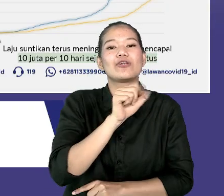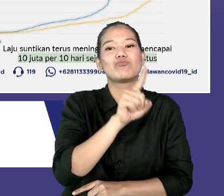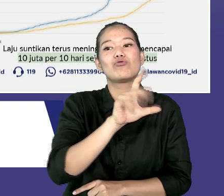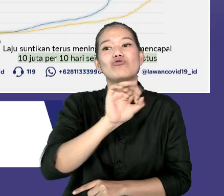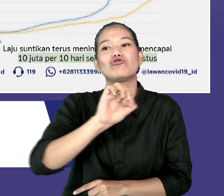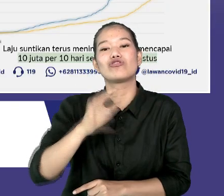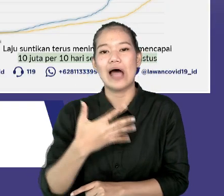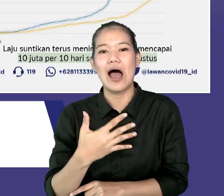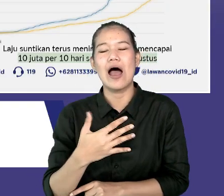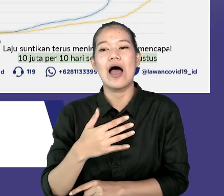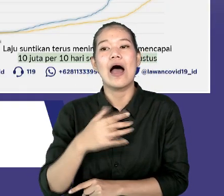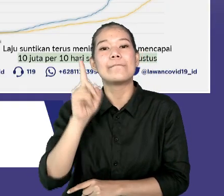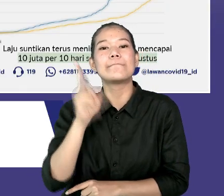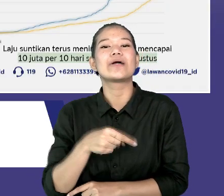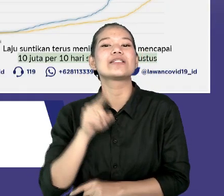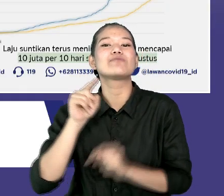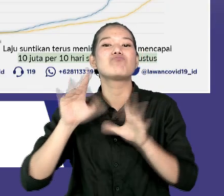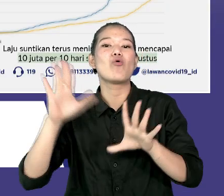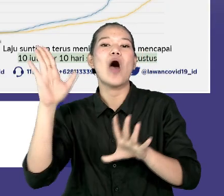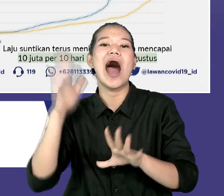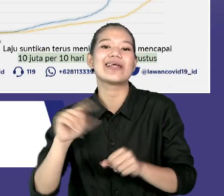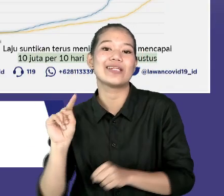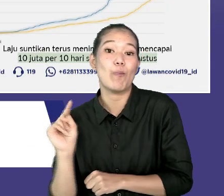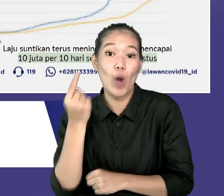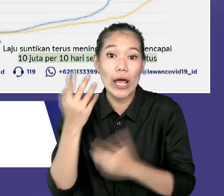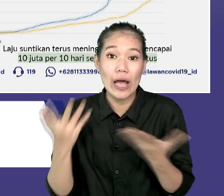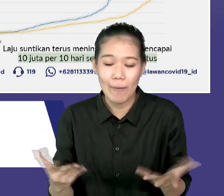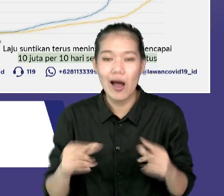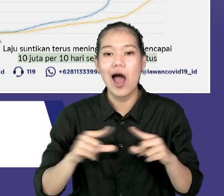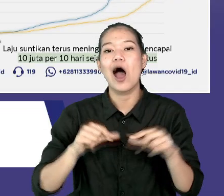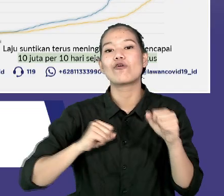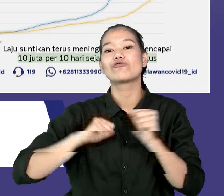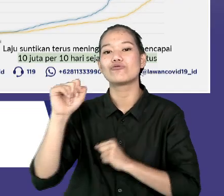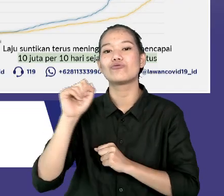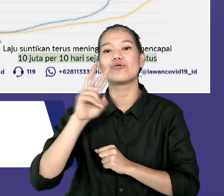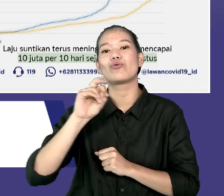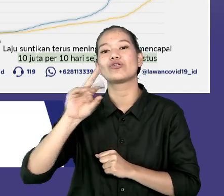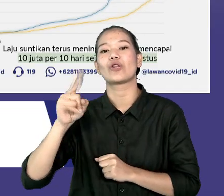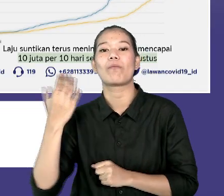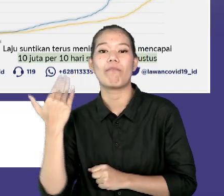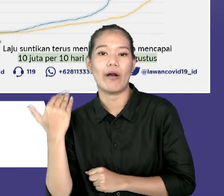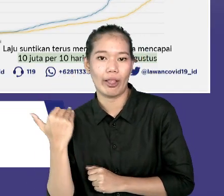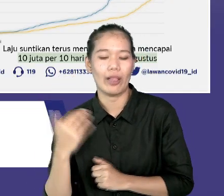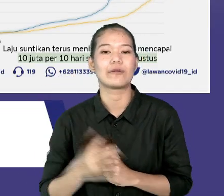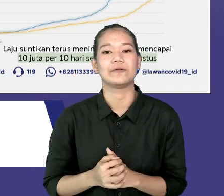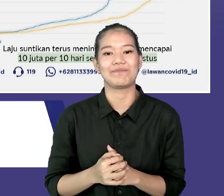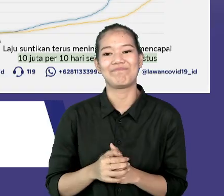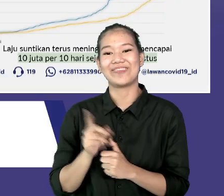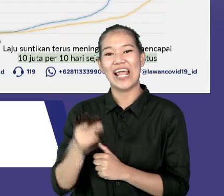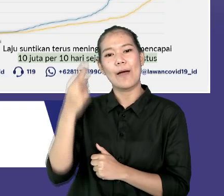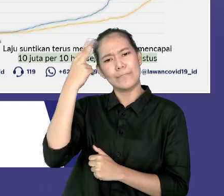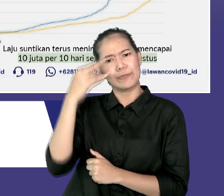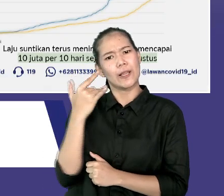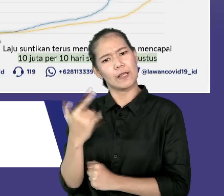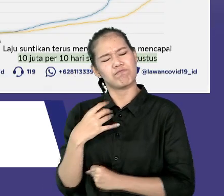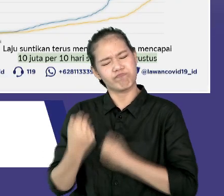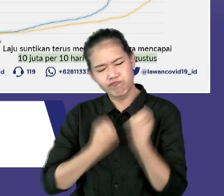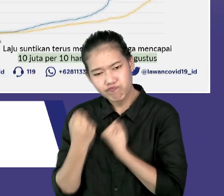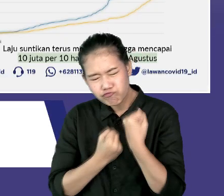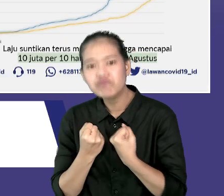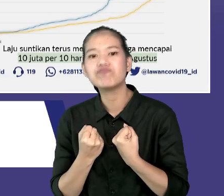per 10 hari sejak Agustus 2021. Dan pemerintah terus